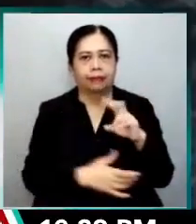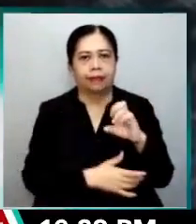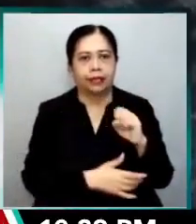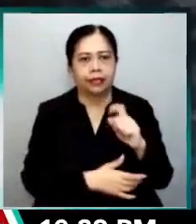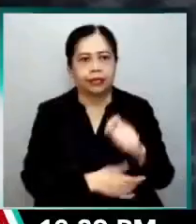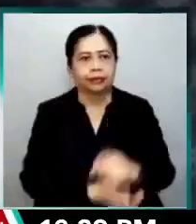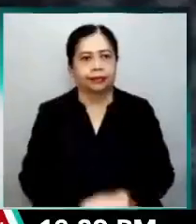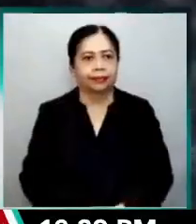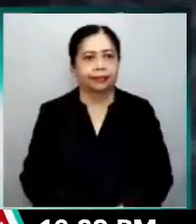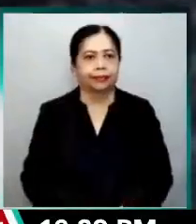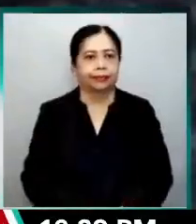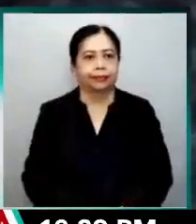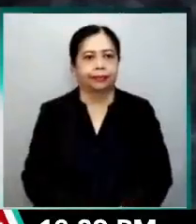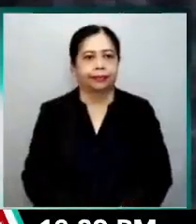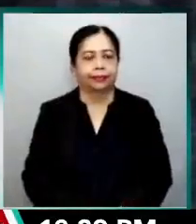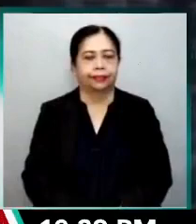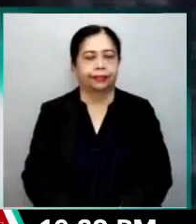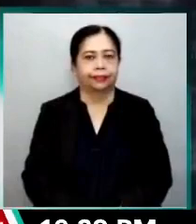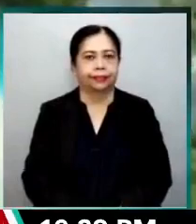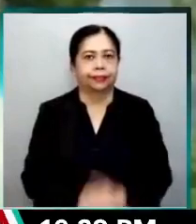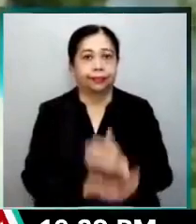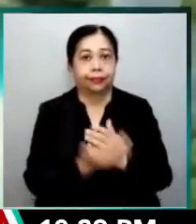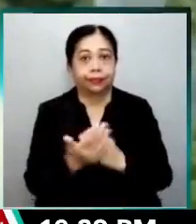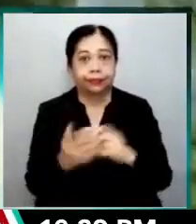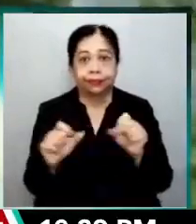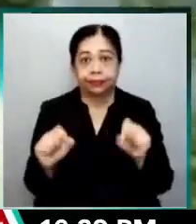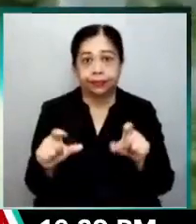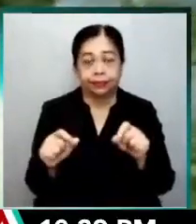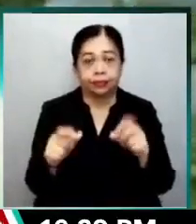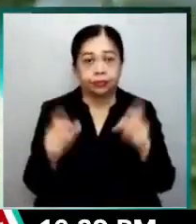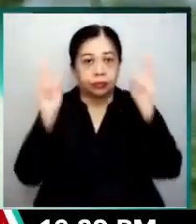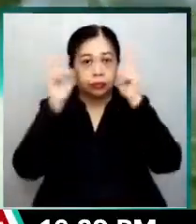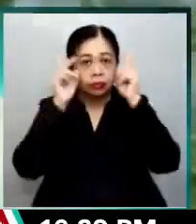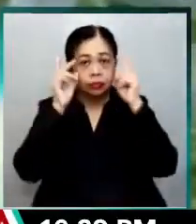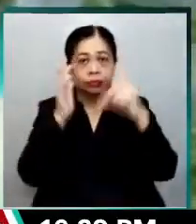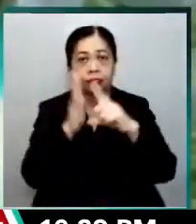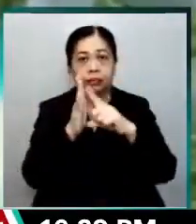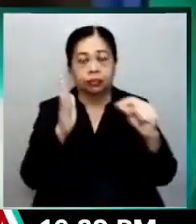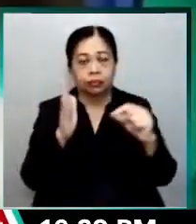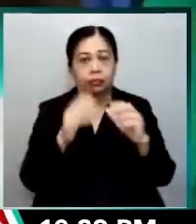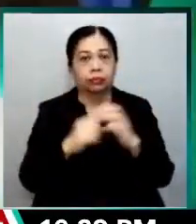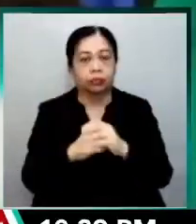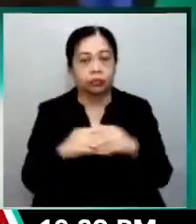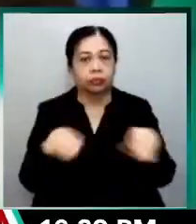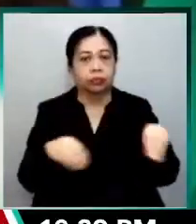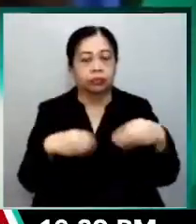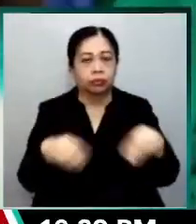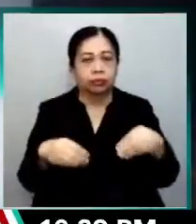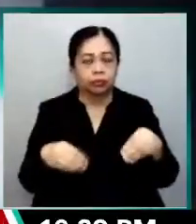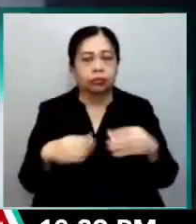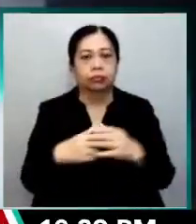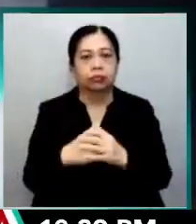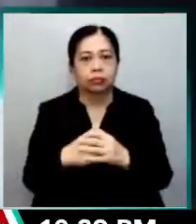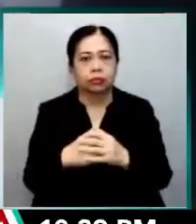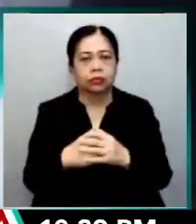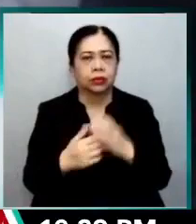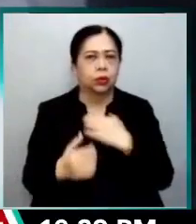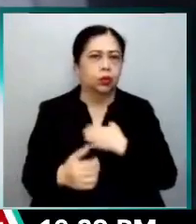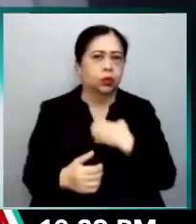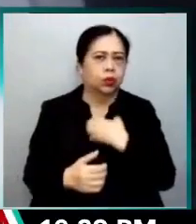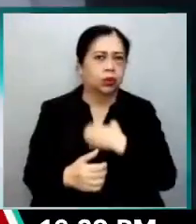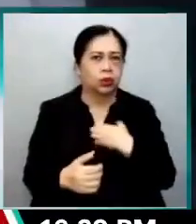vest ilang nagtitinda ng gulay sa latrinidad Trading center sa benget umaaray sa mahinang